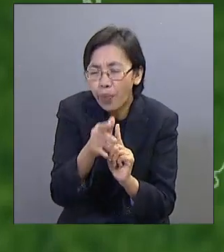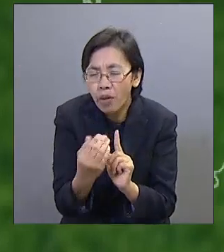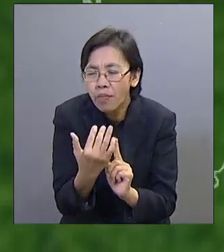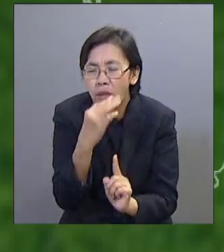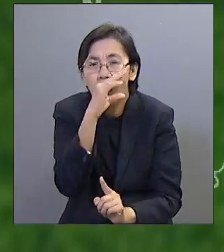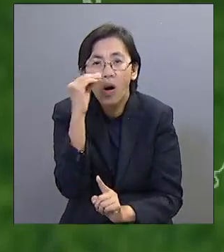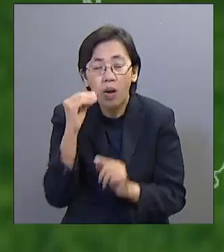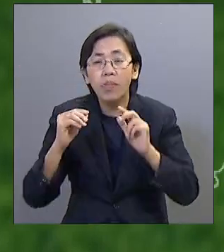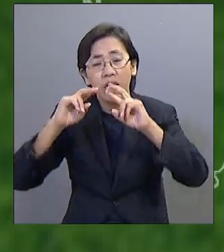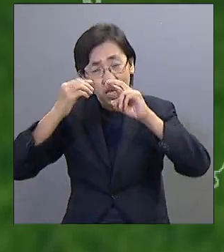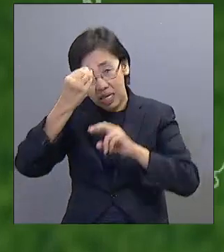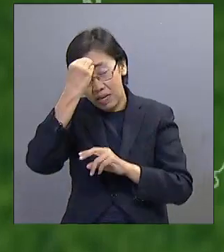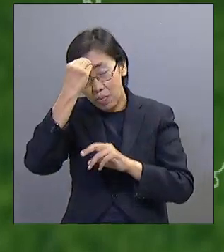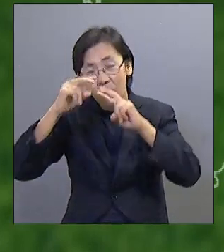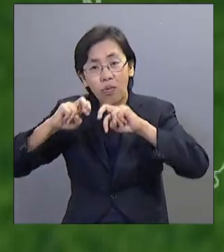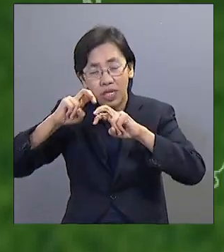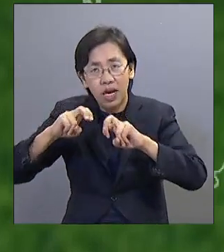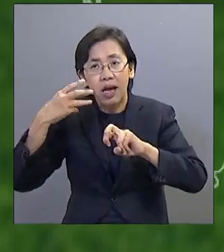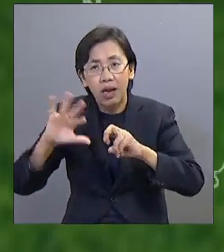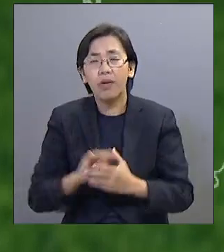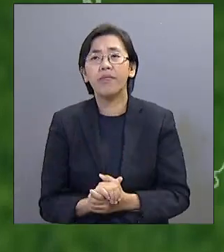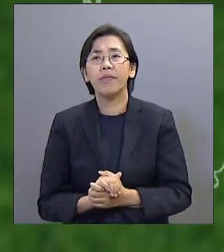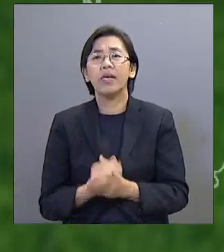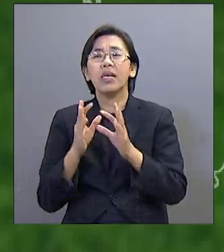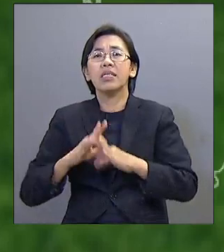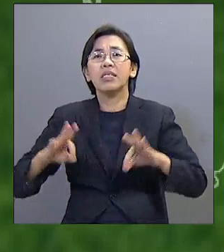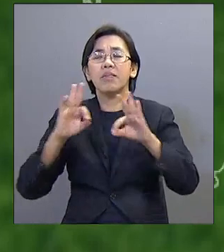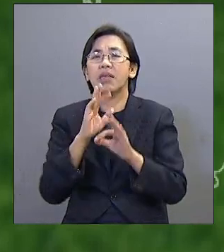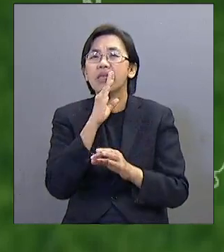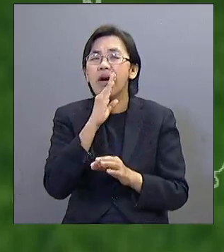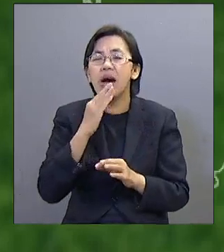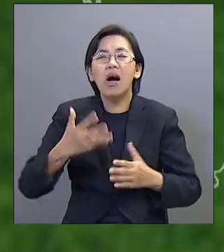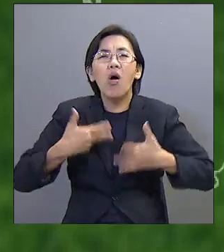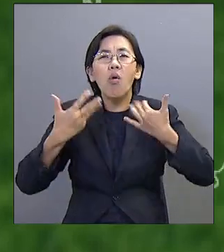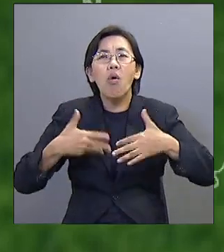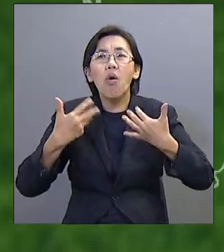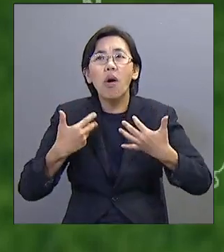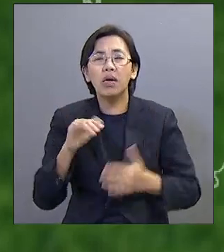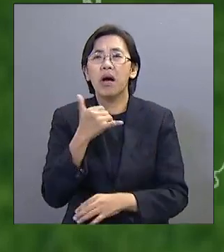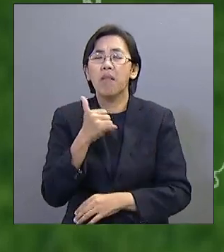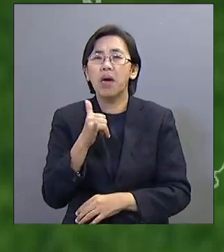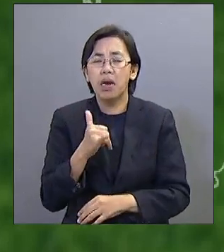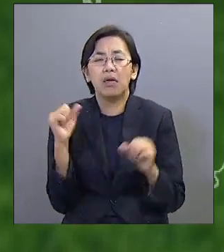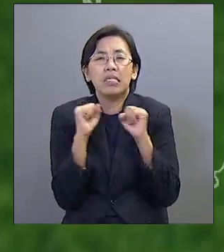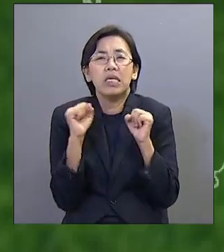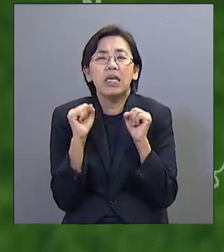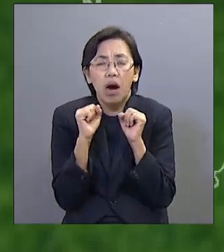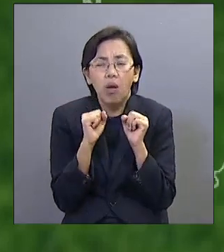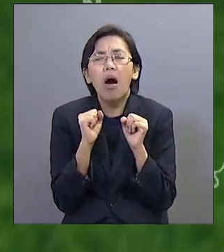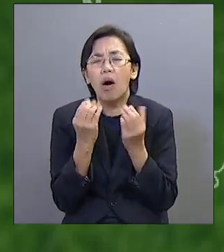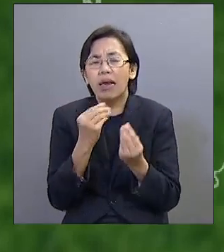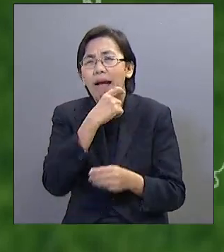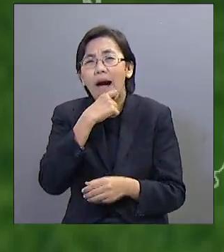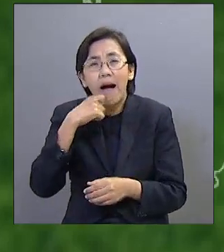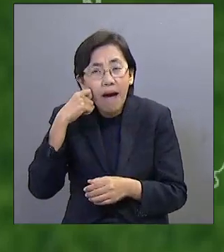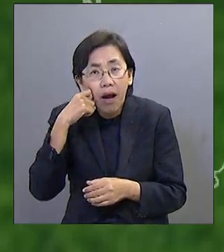ญี่ปุ่นรองรับด้วยนะคะปัจจัยนี้และที่สำคัญในช่วงฤดูแล้งบางช่วงเนี่ยในช่วงหน้าหนาวมันจะแล้งนะคะแต่ก่อนหน้านี้